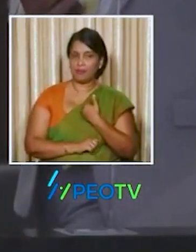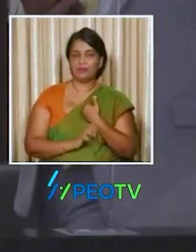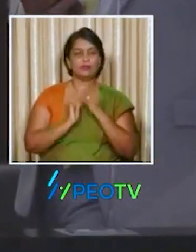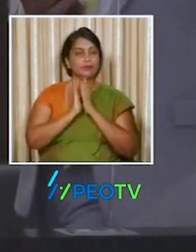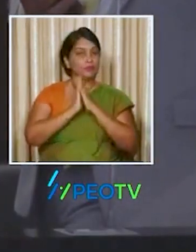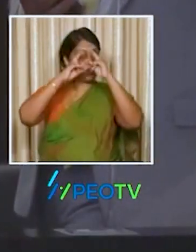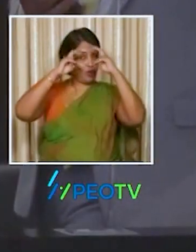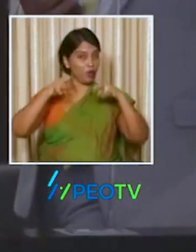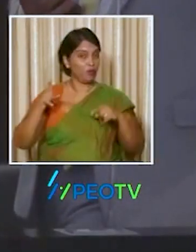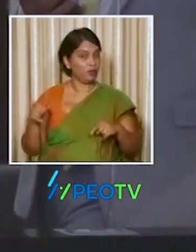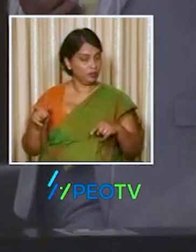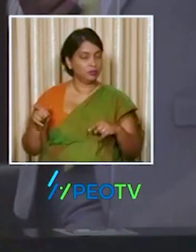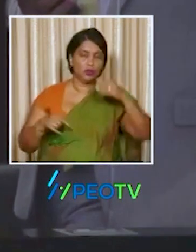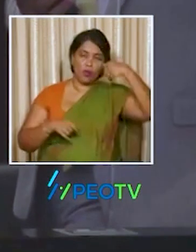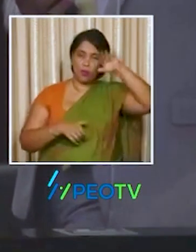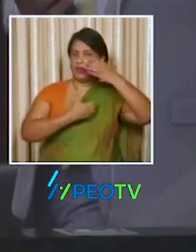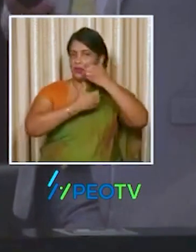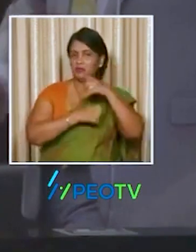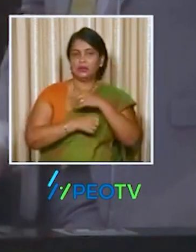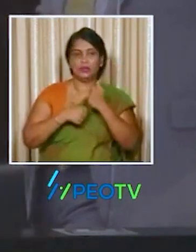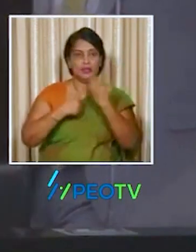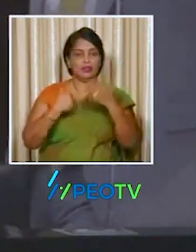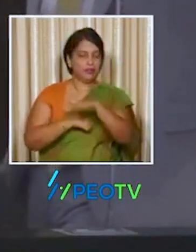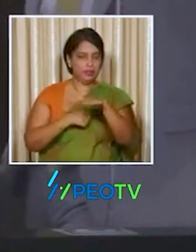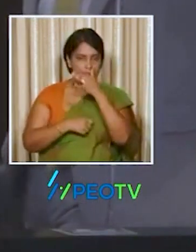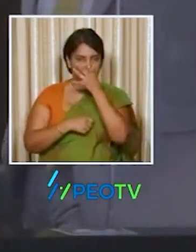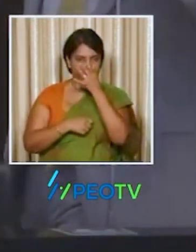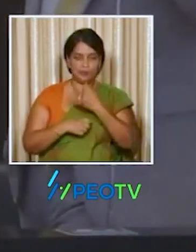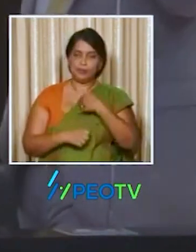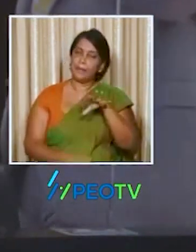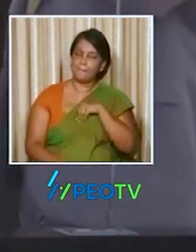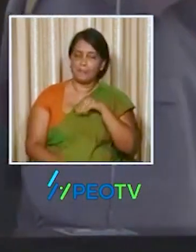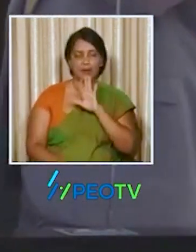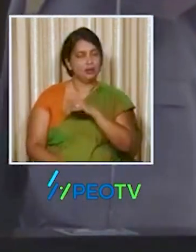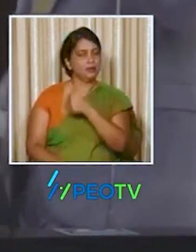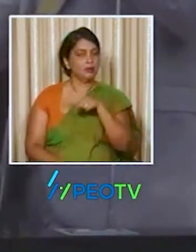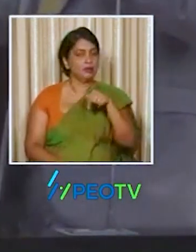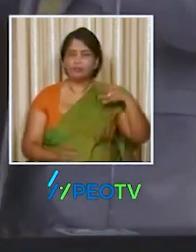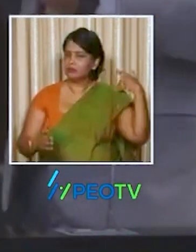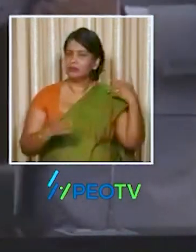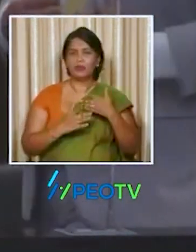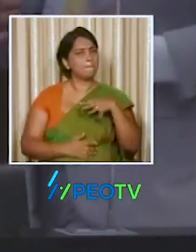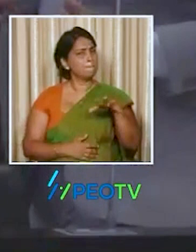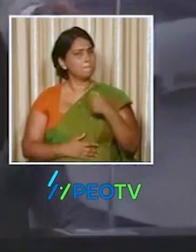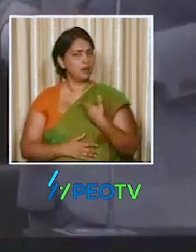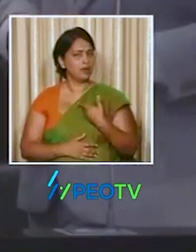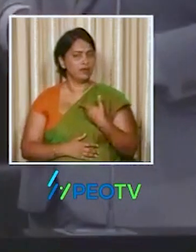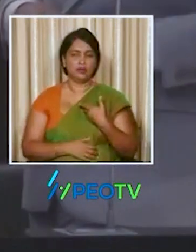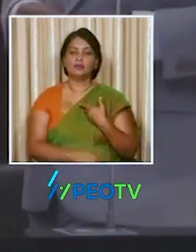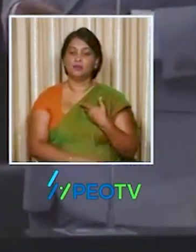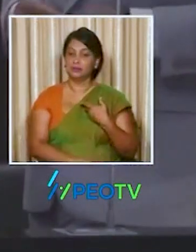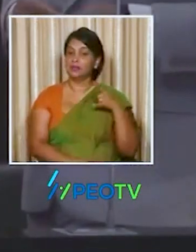මලේ පුරාවිද්‍ය ගැසට් කරපු ඉඩමක්. ඒක අපි පිළිගන්නවා. දැන් මෙච්චර කාලා අපි පාවිච්චි කරනවා. දැන්